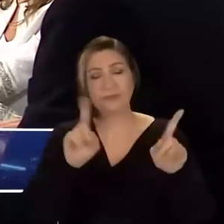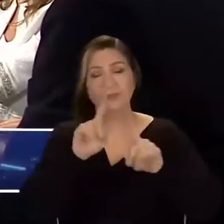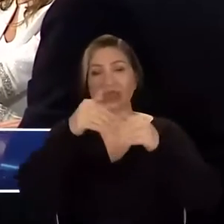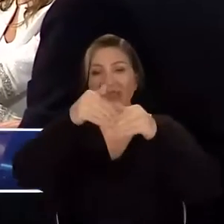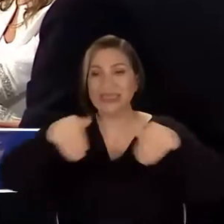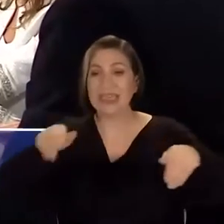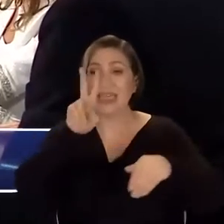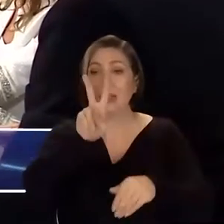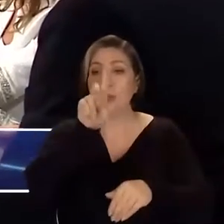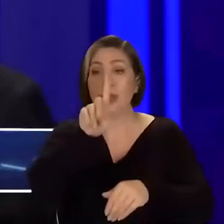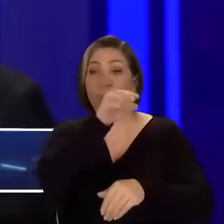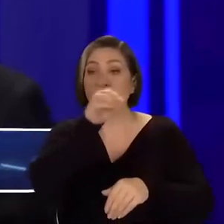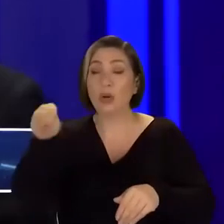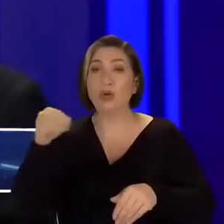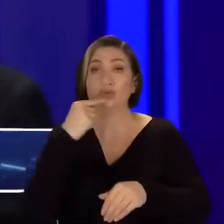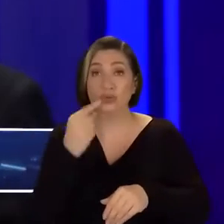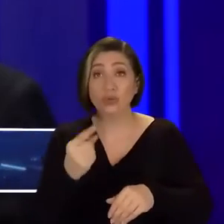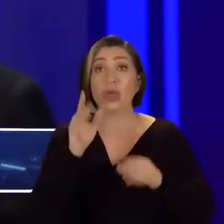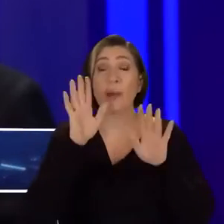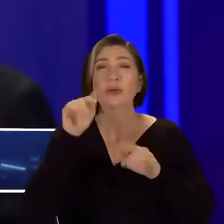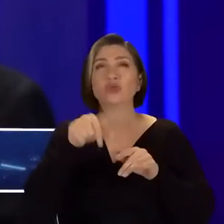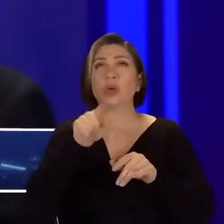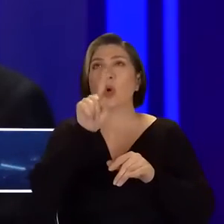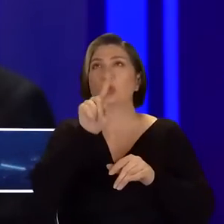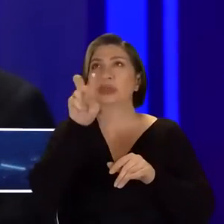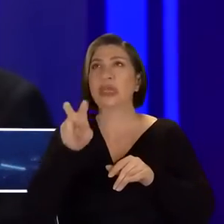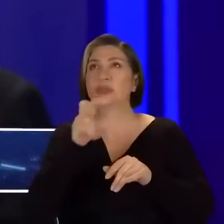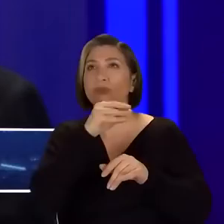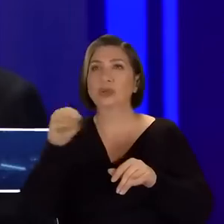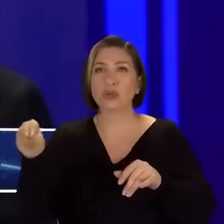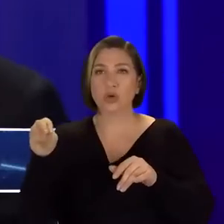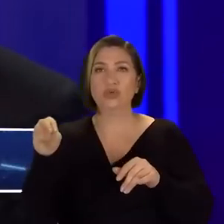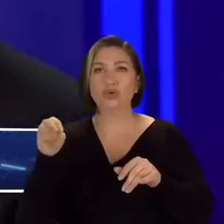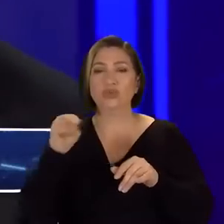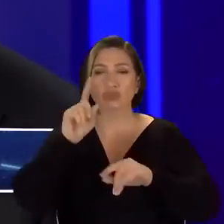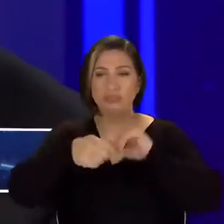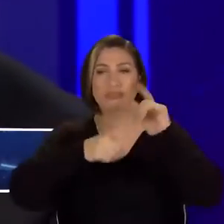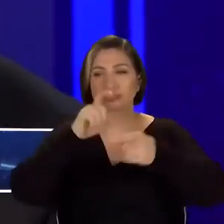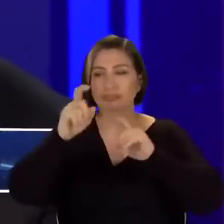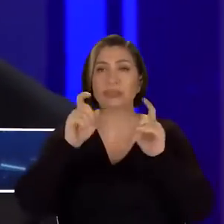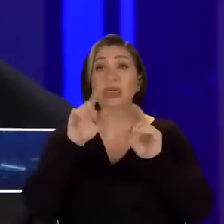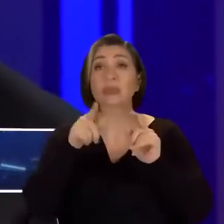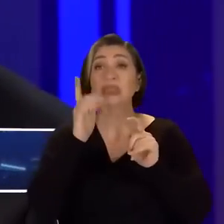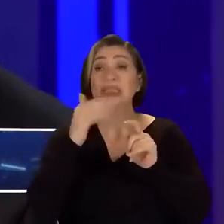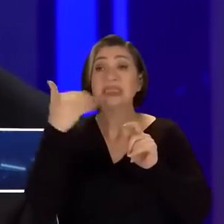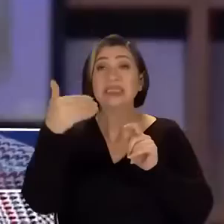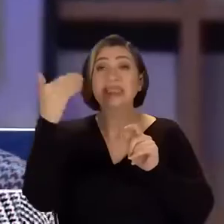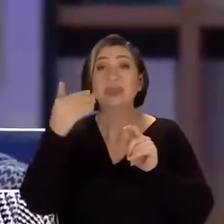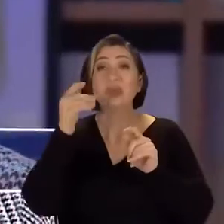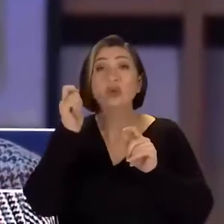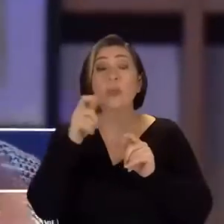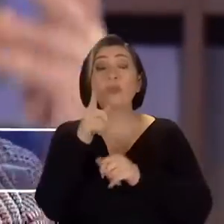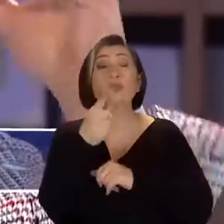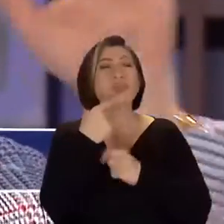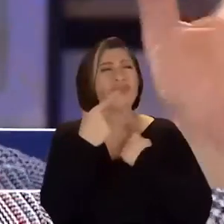21 milyon diyoruz. Şu anda zannederim 18 milyon kadarı kazıldı ama gittikçe zorlaşacağı için... Burada laflar